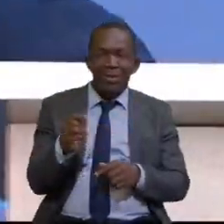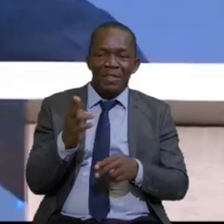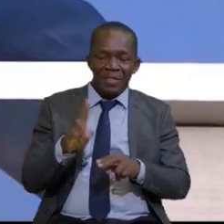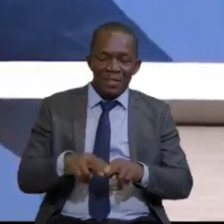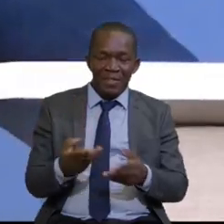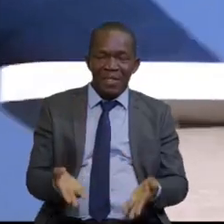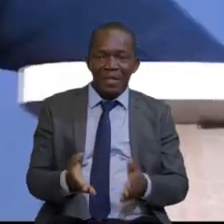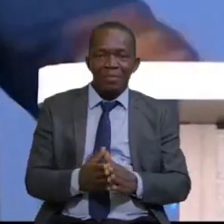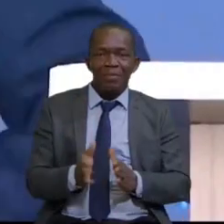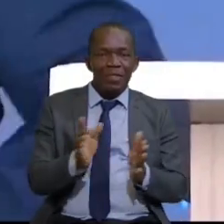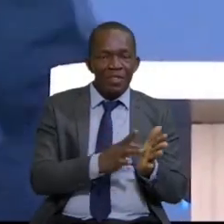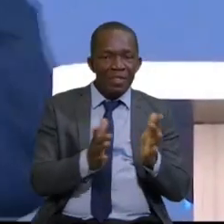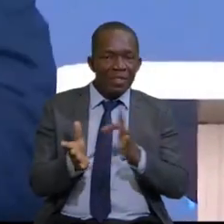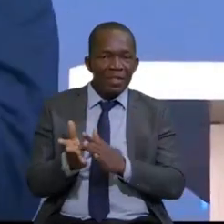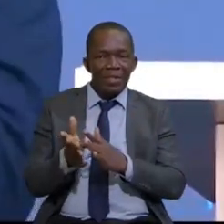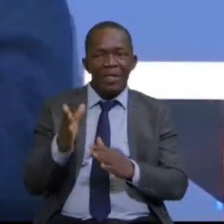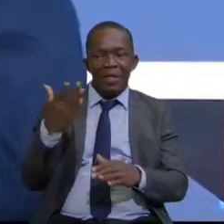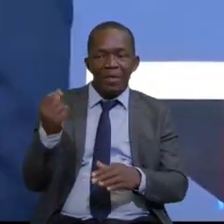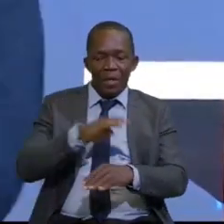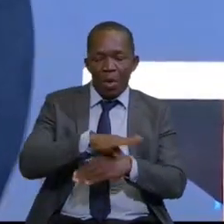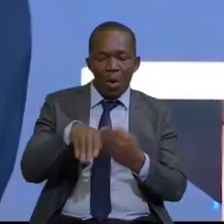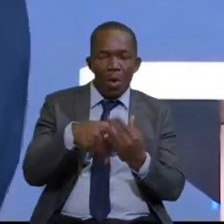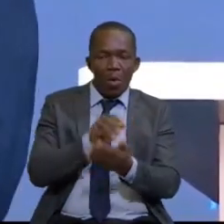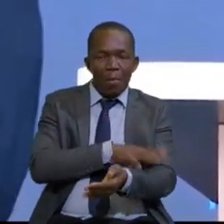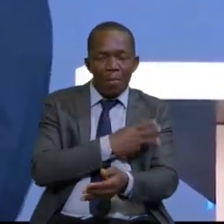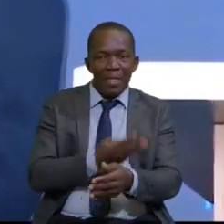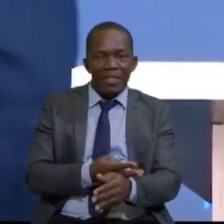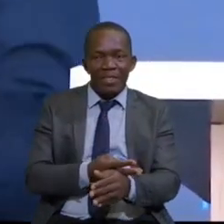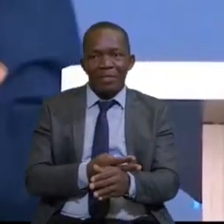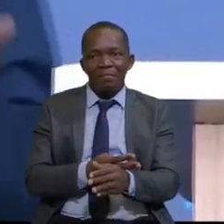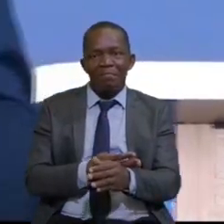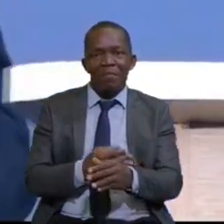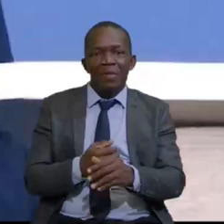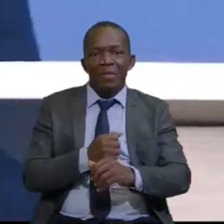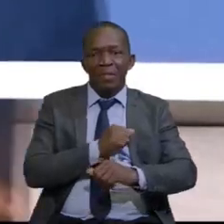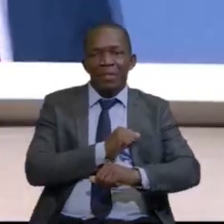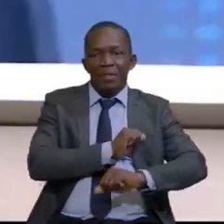Jésus, l'avocat tout-puissant avec toute autorité.